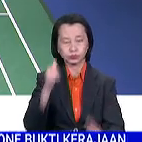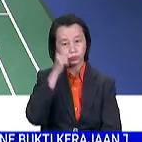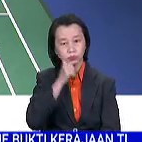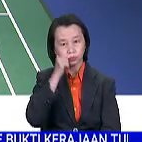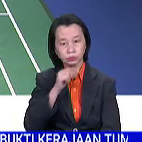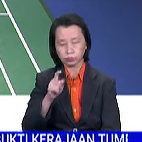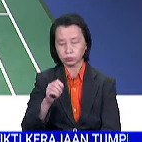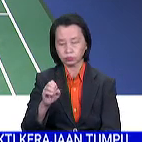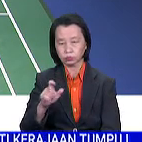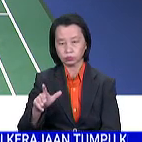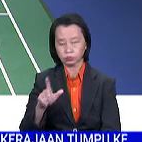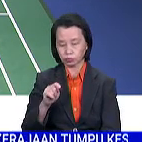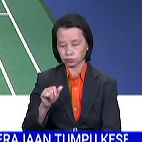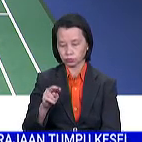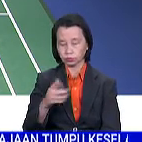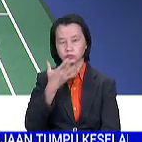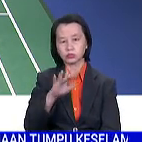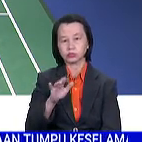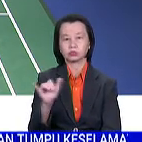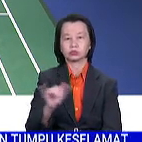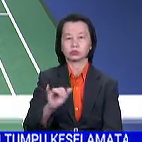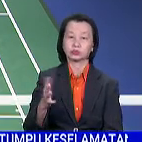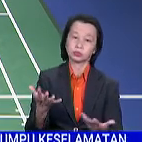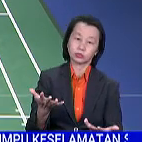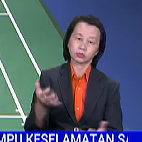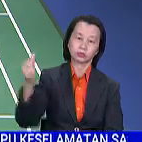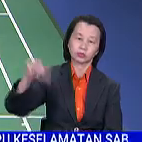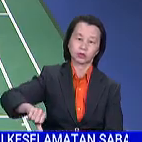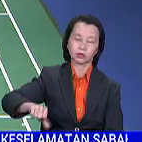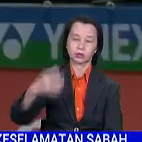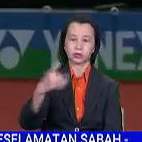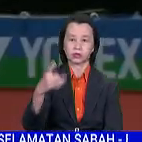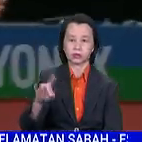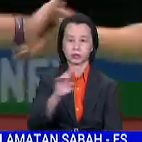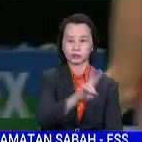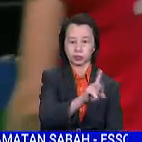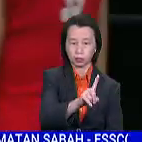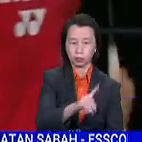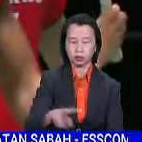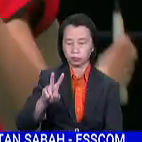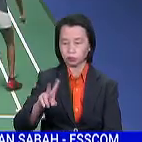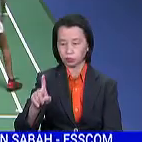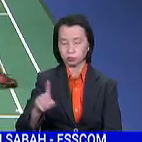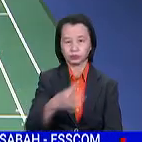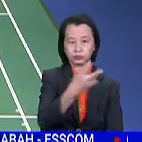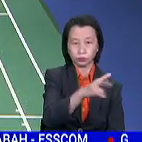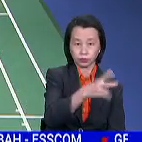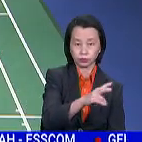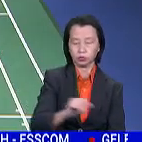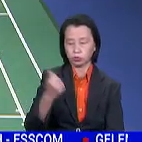pelikan mdna tour mengalami nasib sama apabila tumpas 18-21 21-17